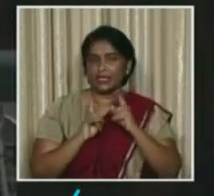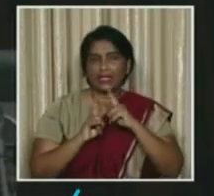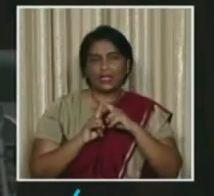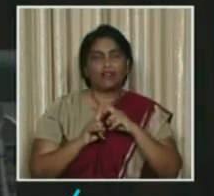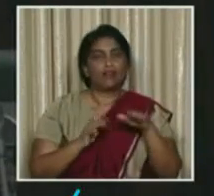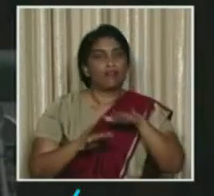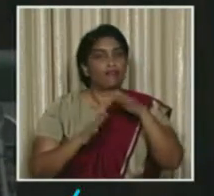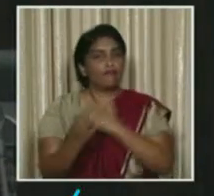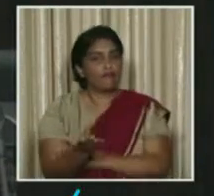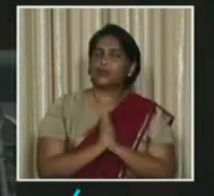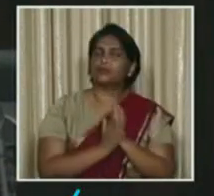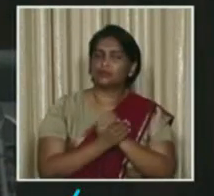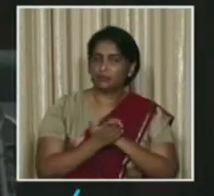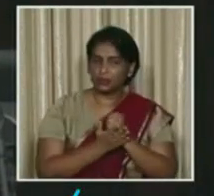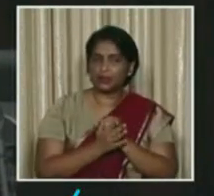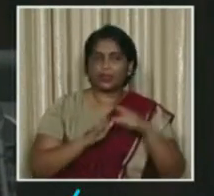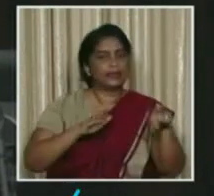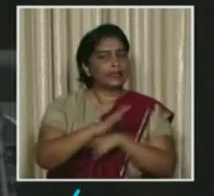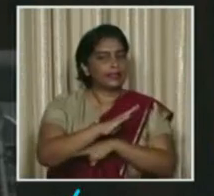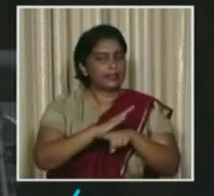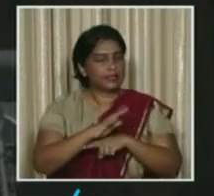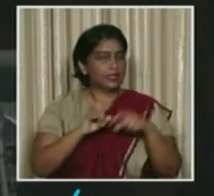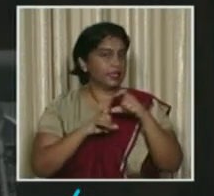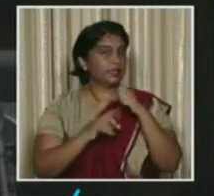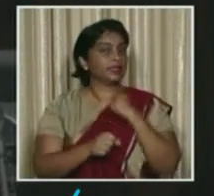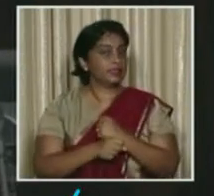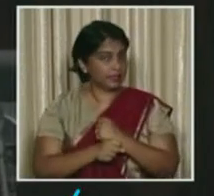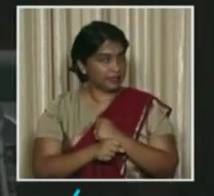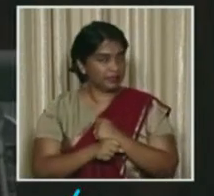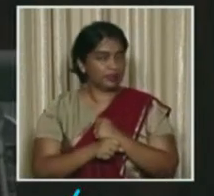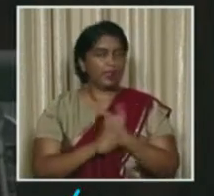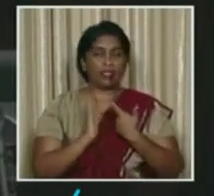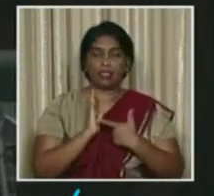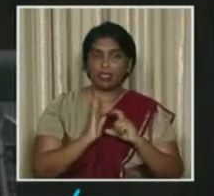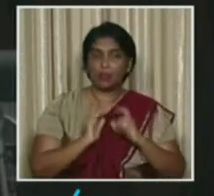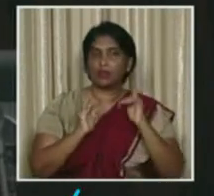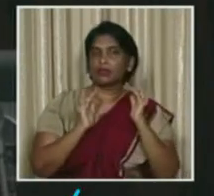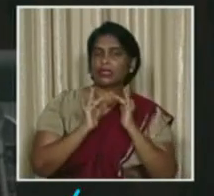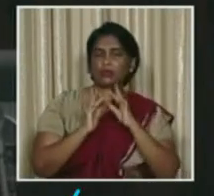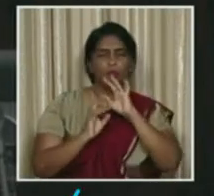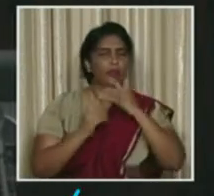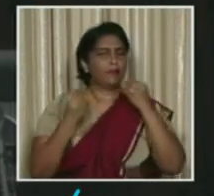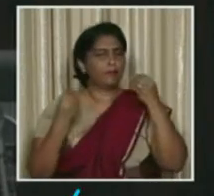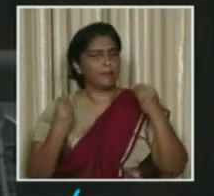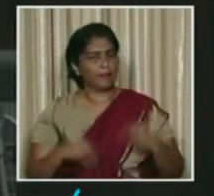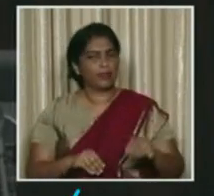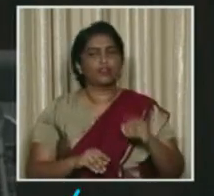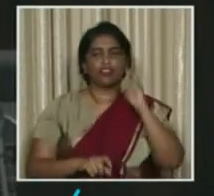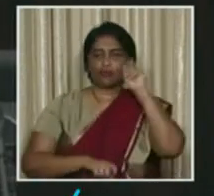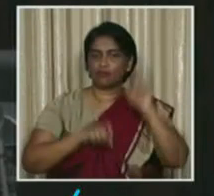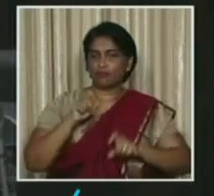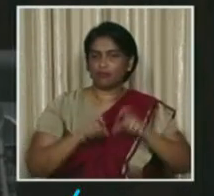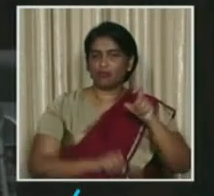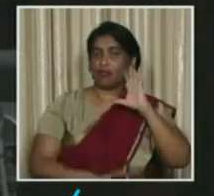ඔප්පු සියල්ල වගේ පත්තුරු සියල්ල ස්කෑන් කරලා ඩිජිටලයිස් කරලා ඔන්ලයින් ක්‍රමයට ඉතා පහසුවෙන් ජනතාවට